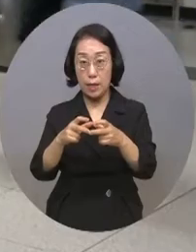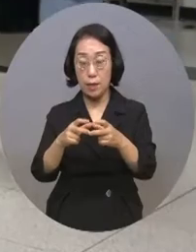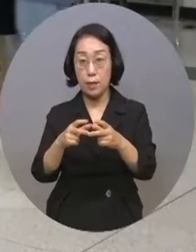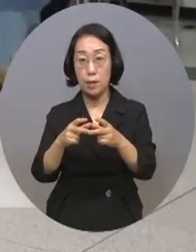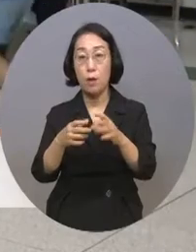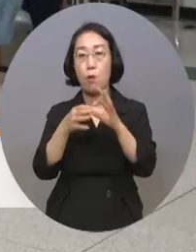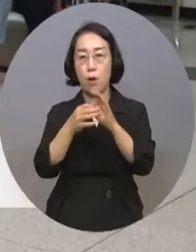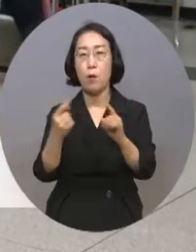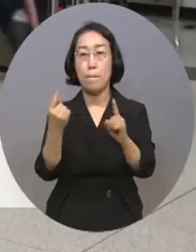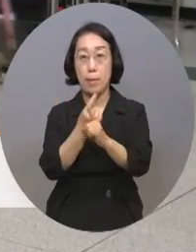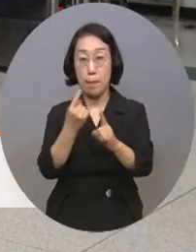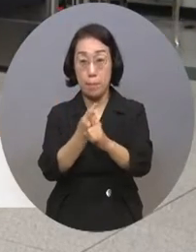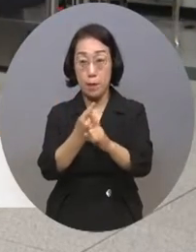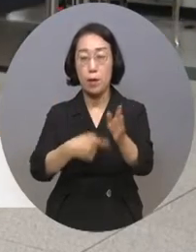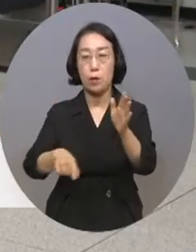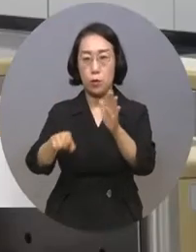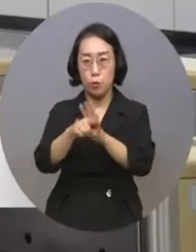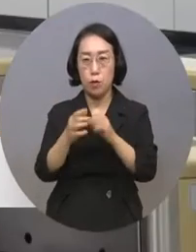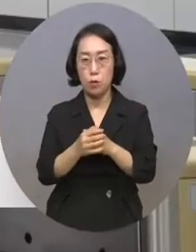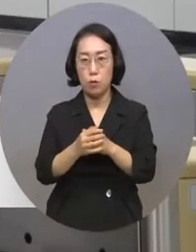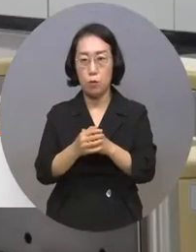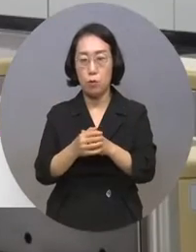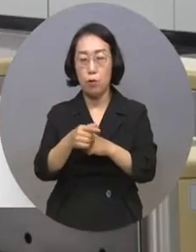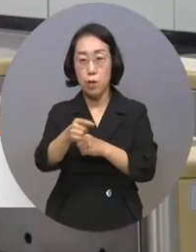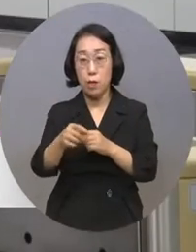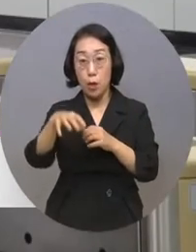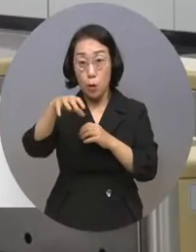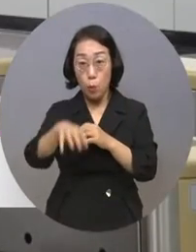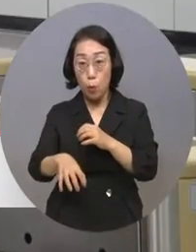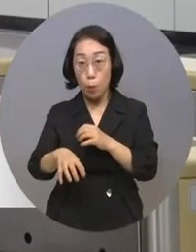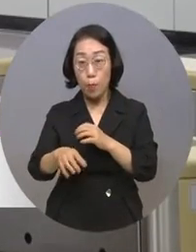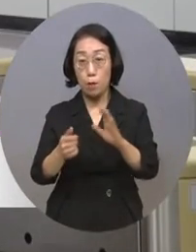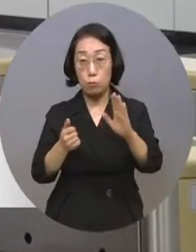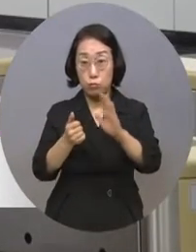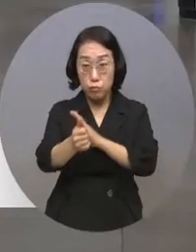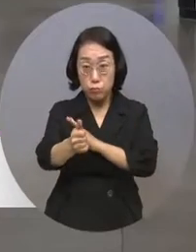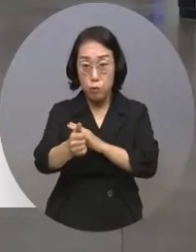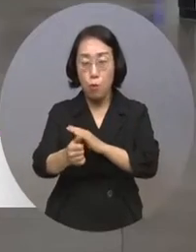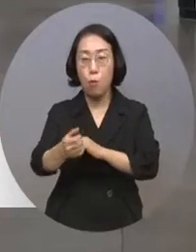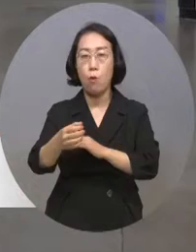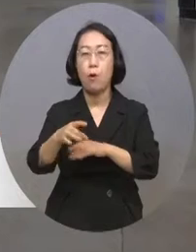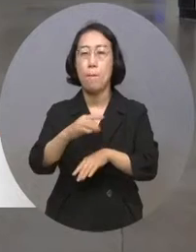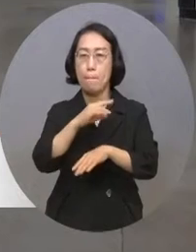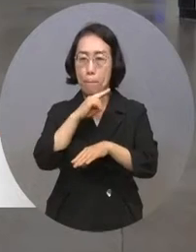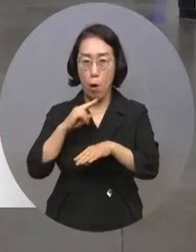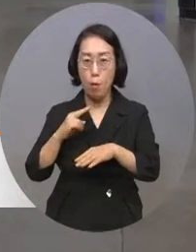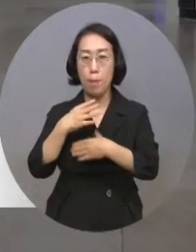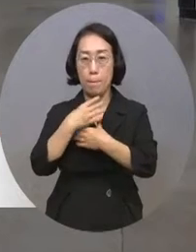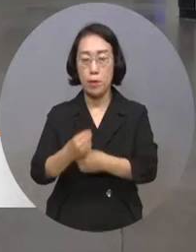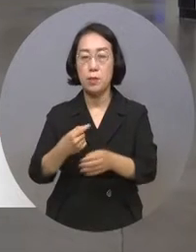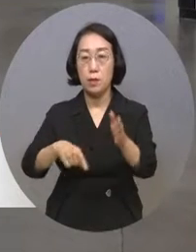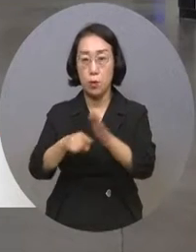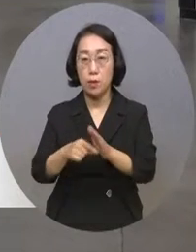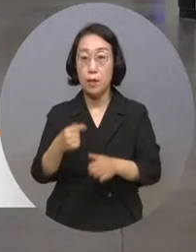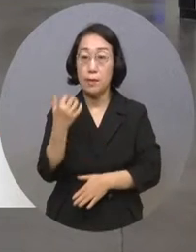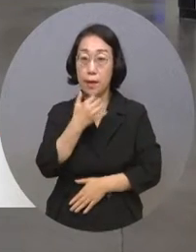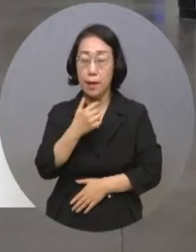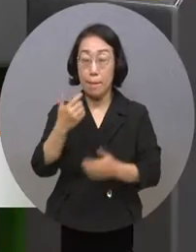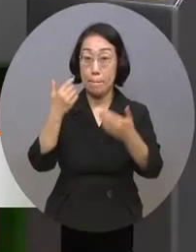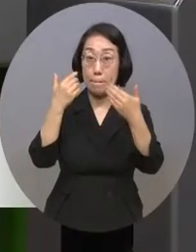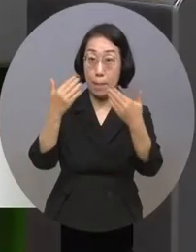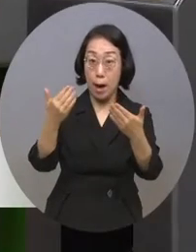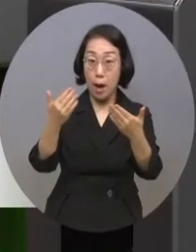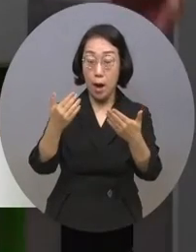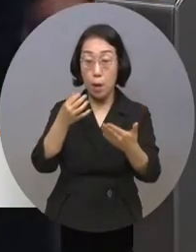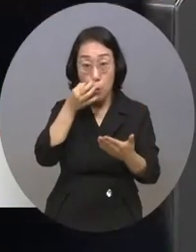솔루션은 서울교통공사의 교통약자 개찰구가 취지대로 이용될 수 있도록 유도선 스티커, 개찰구 색깔 등 시각적